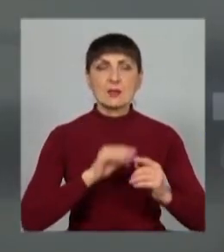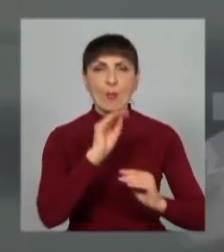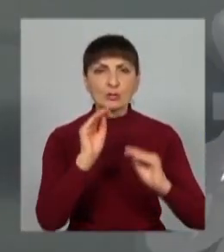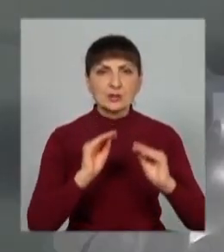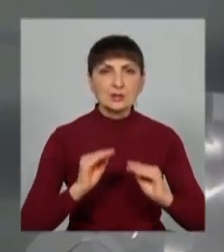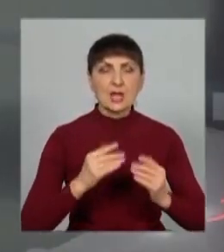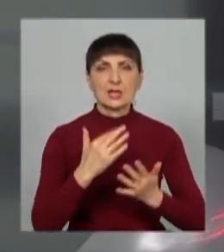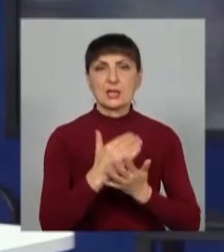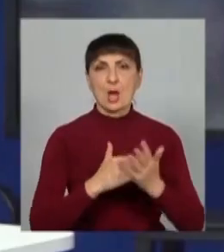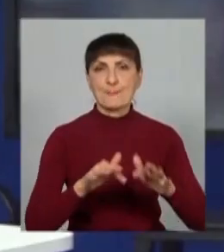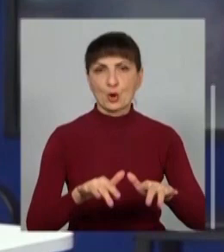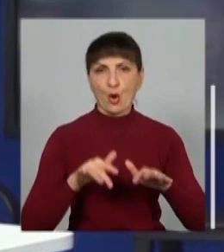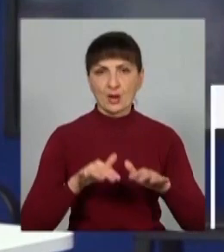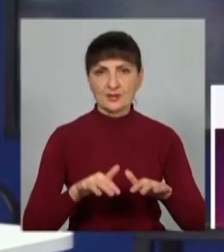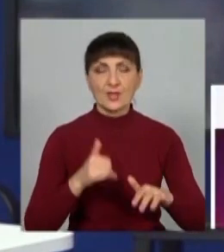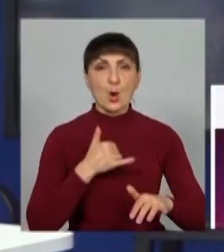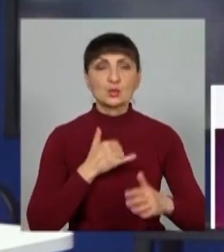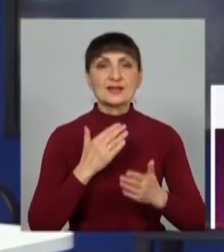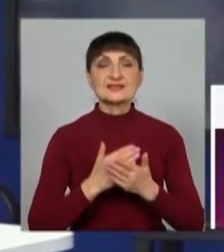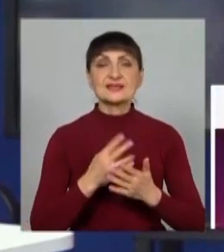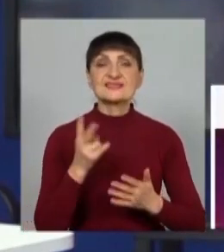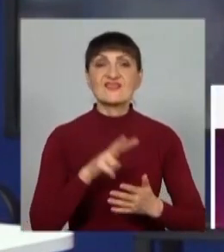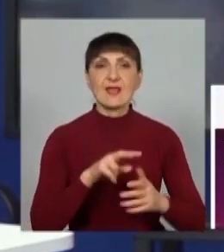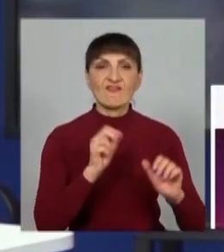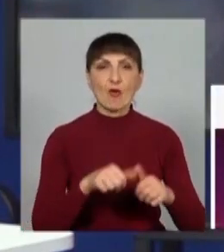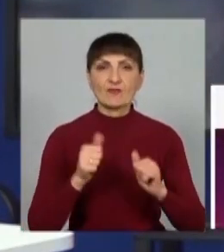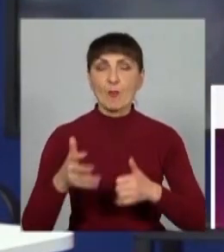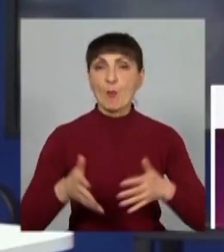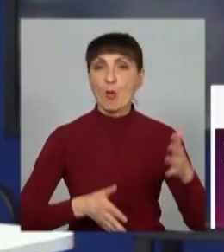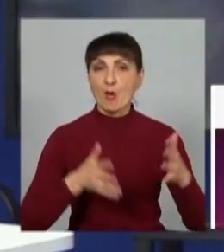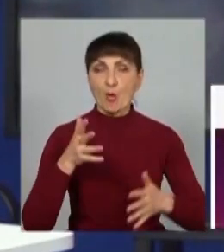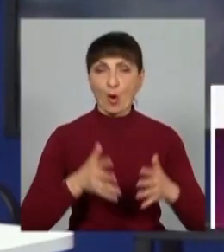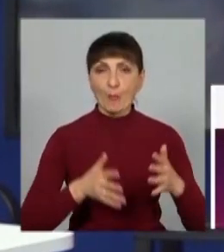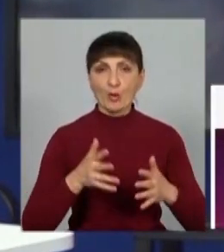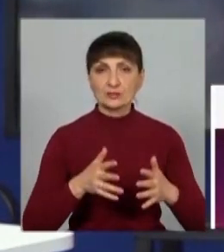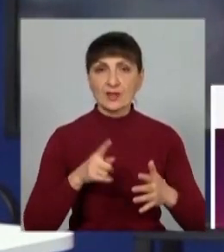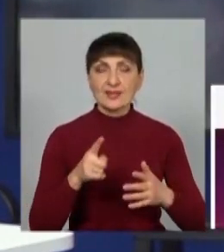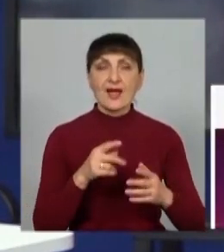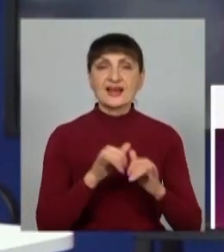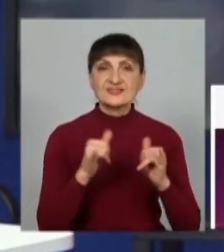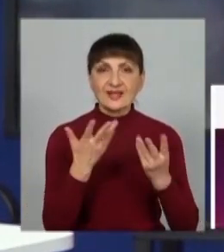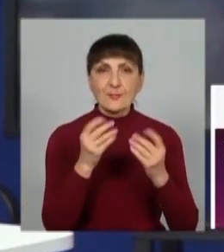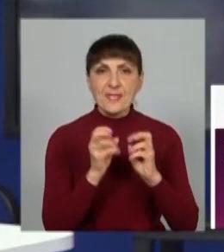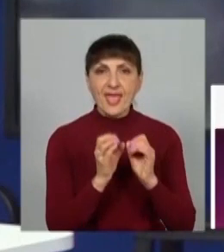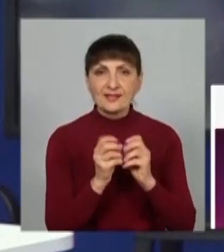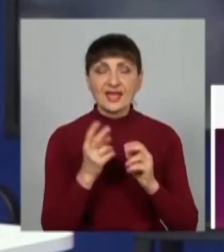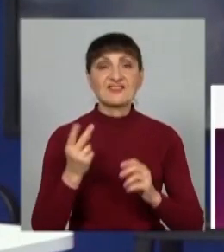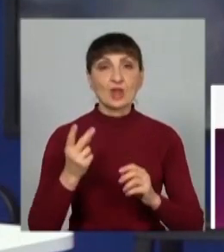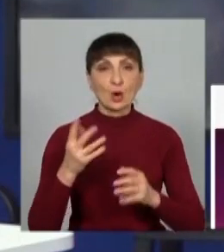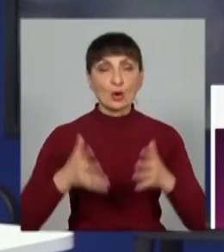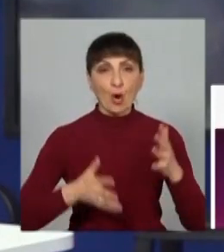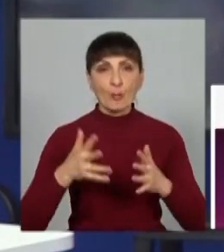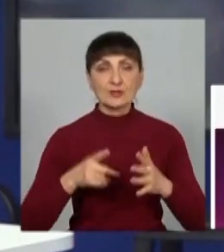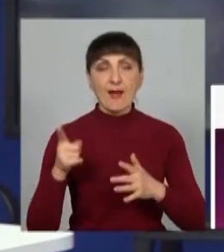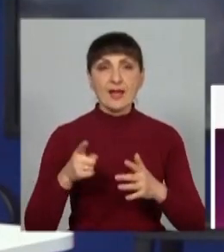моделированием и программированием. У нас есть 2 модели роботов, то есть основные, они разбивают мелкую моторику рук. Также есть 2 роботы,